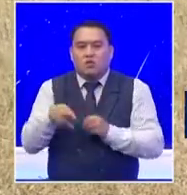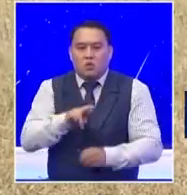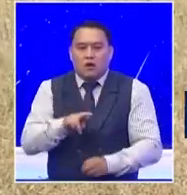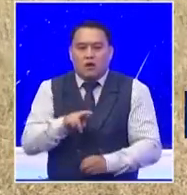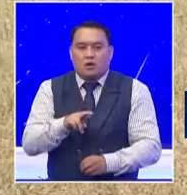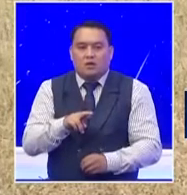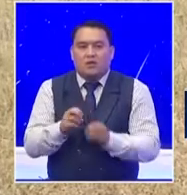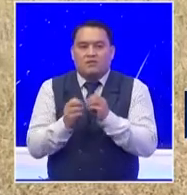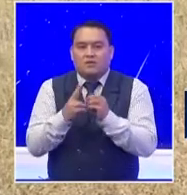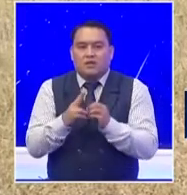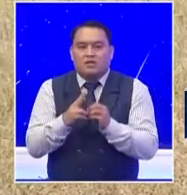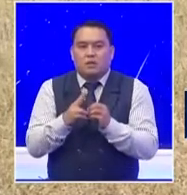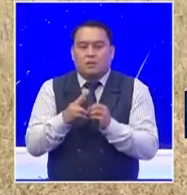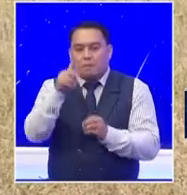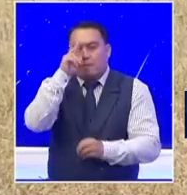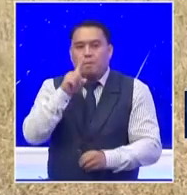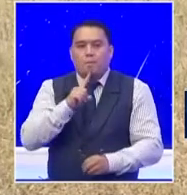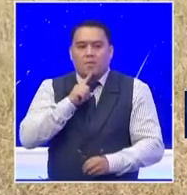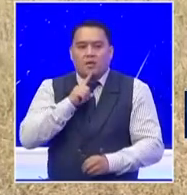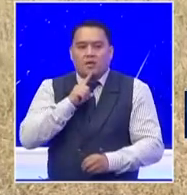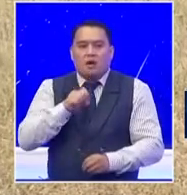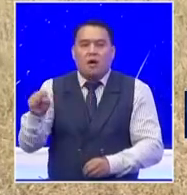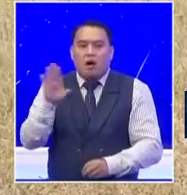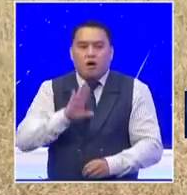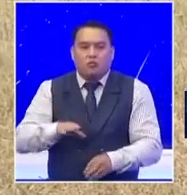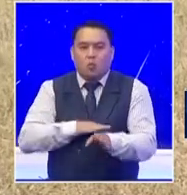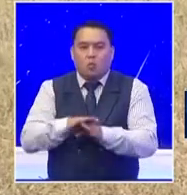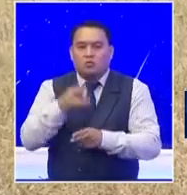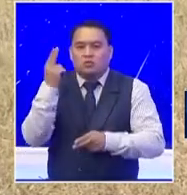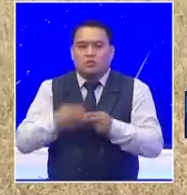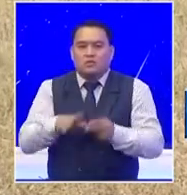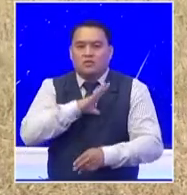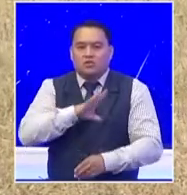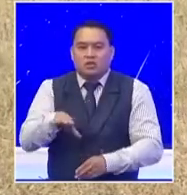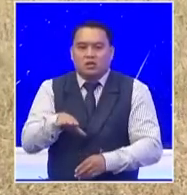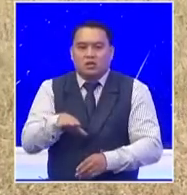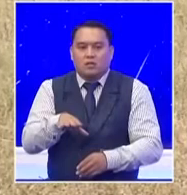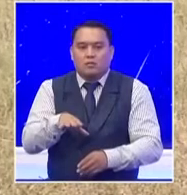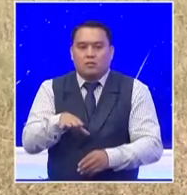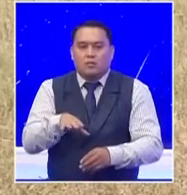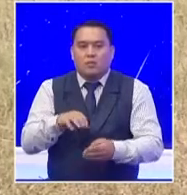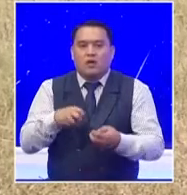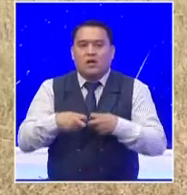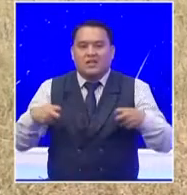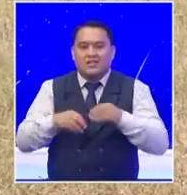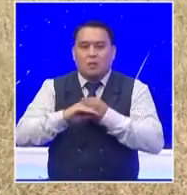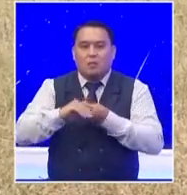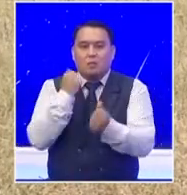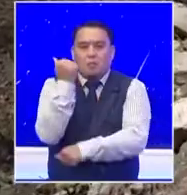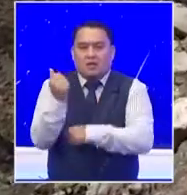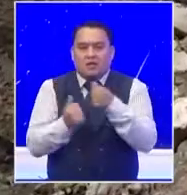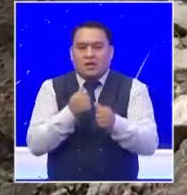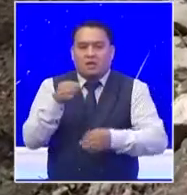12 августа месячный срок проходит. Если до 12 августа они полностью не завершат, с резиновым покрытием, мы материал передадим в